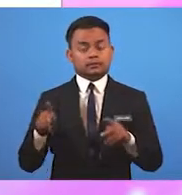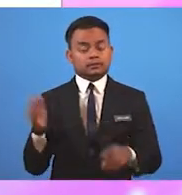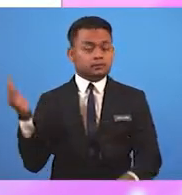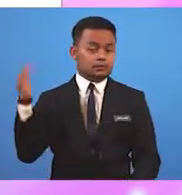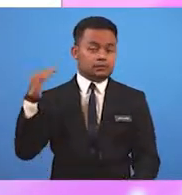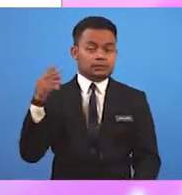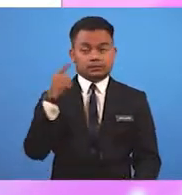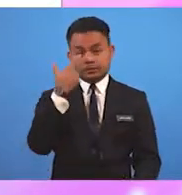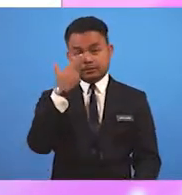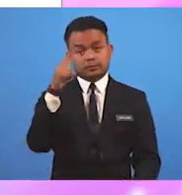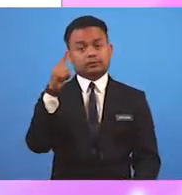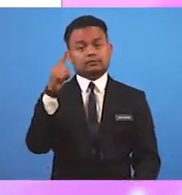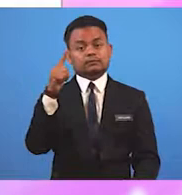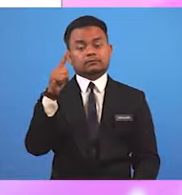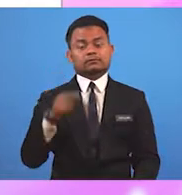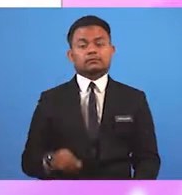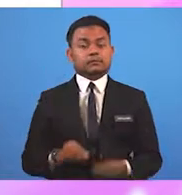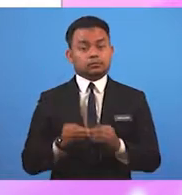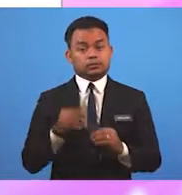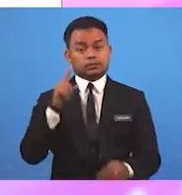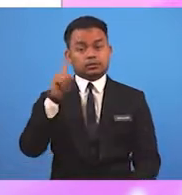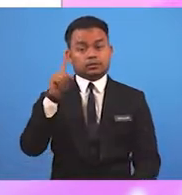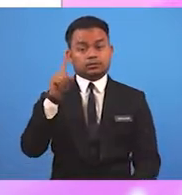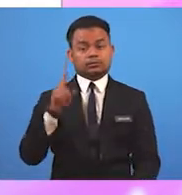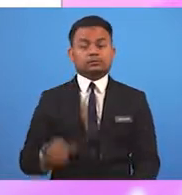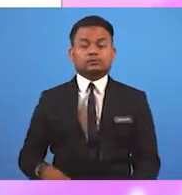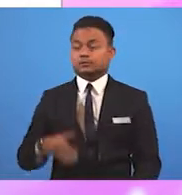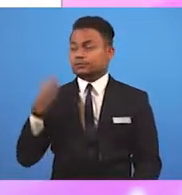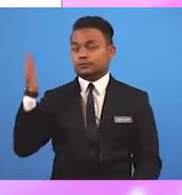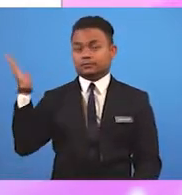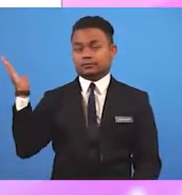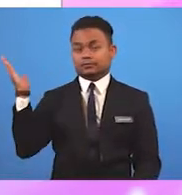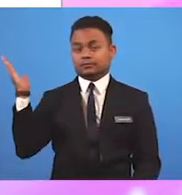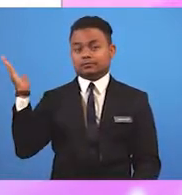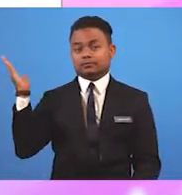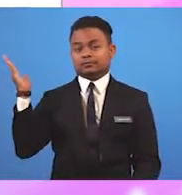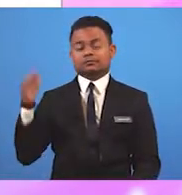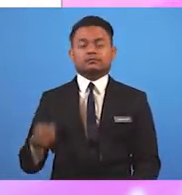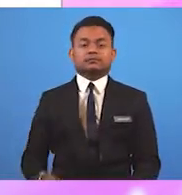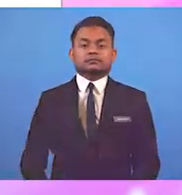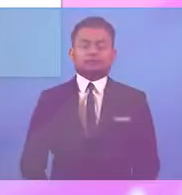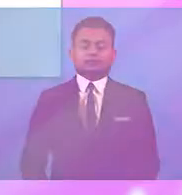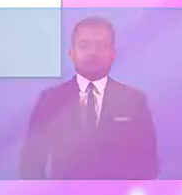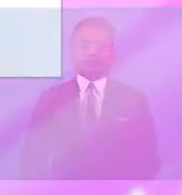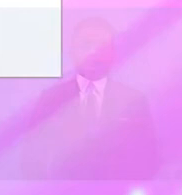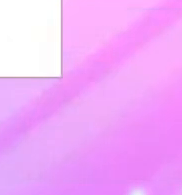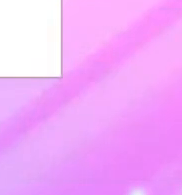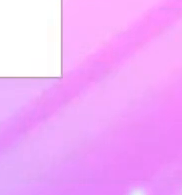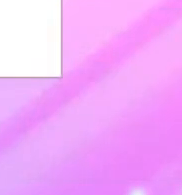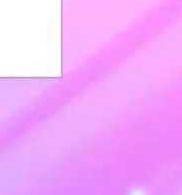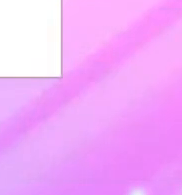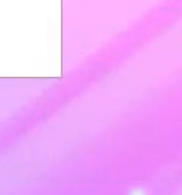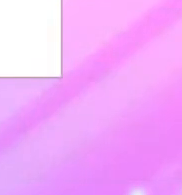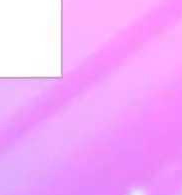lihat faktor yang pertama. Faktor yang pertama adalah perumah. Perumah ialah ternakan yang